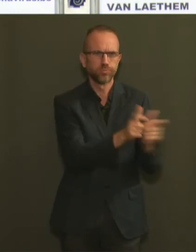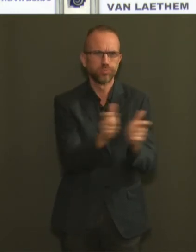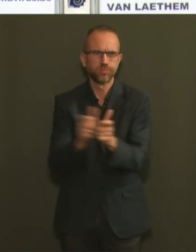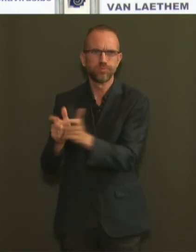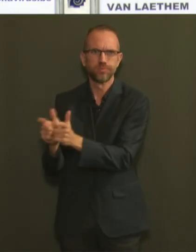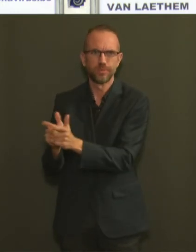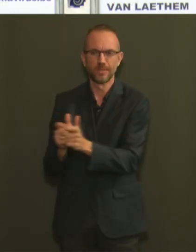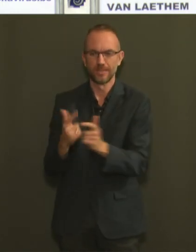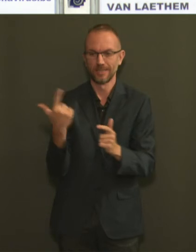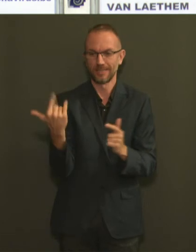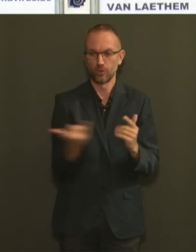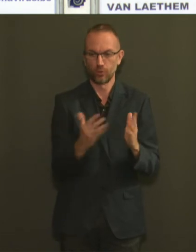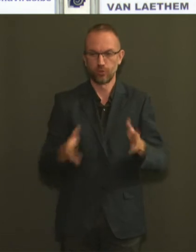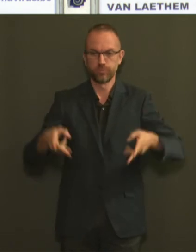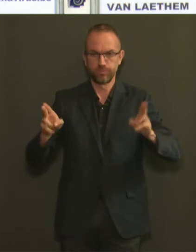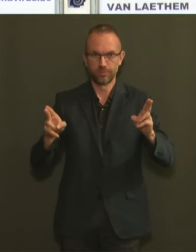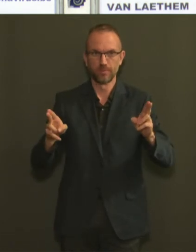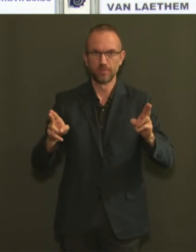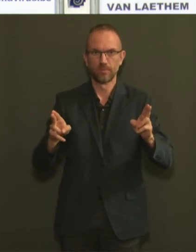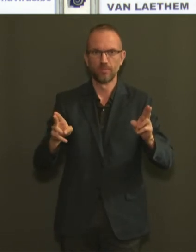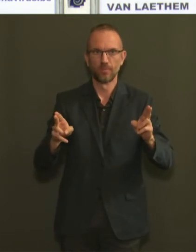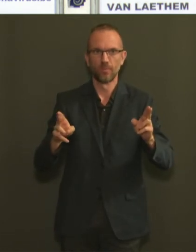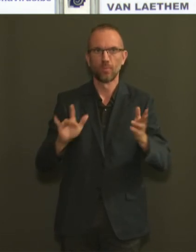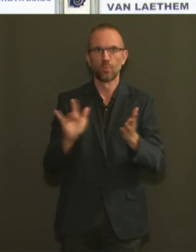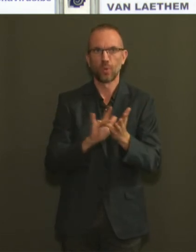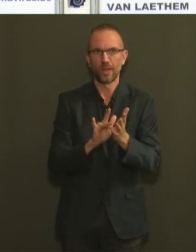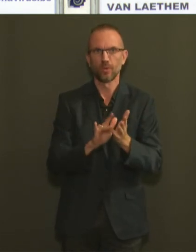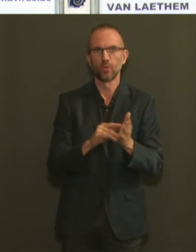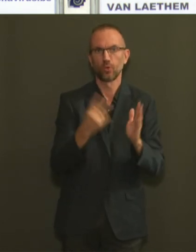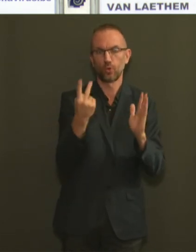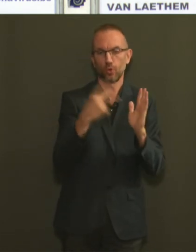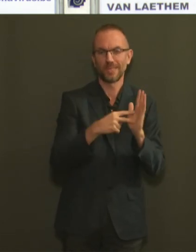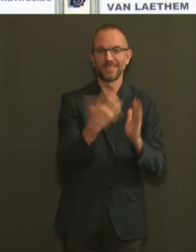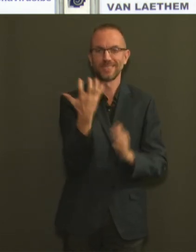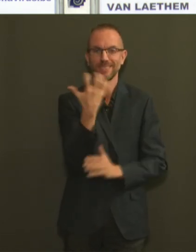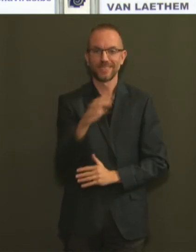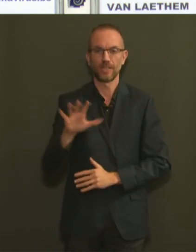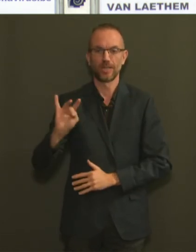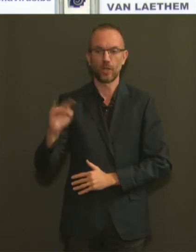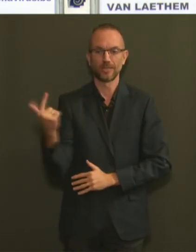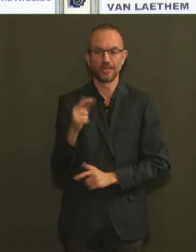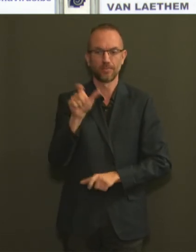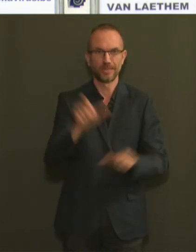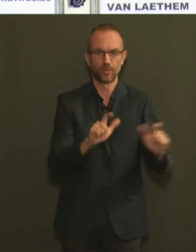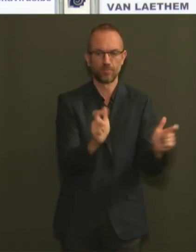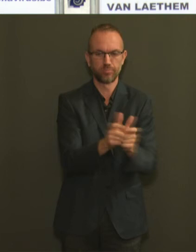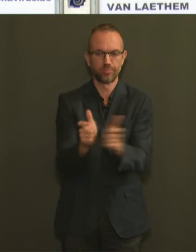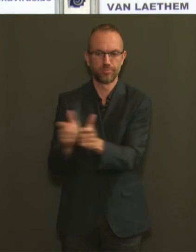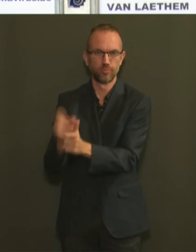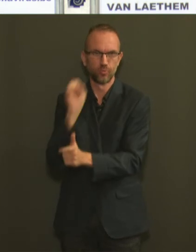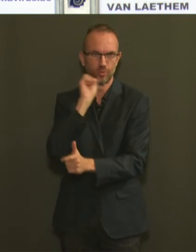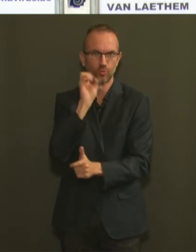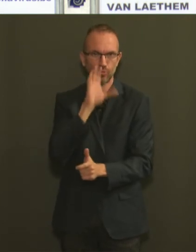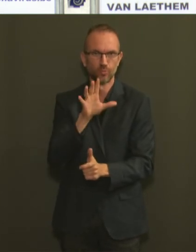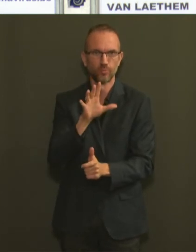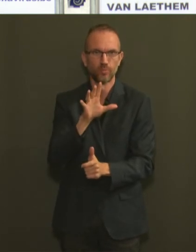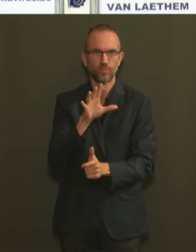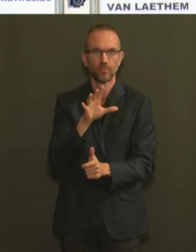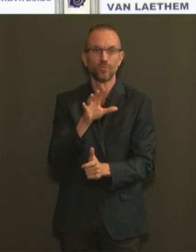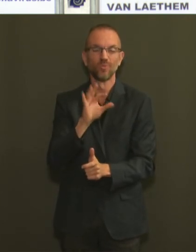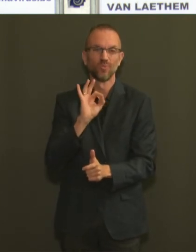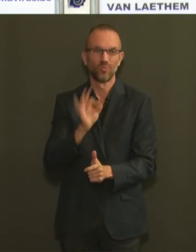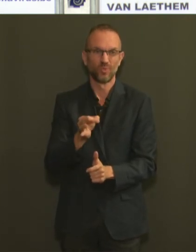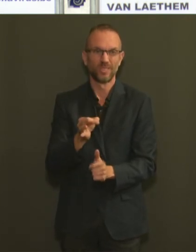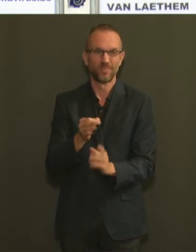on se rend compte que nous avons eu deux mille cinq cent quarante sept nouveaux cas par jour ceci est une augmentation c'est une augmentation